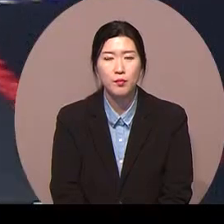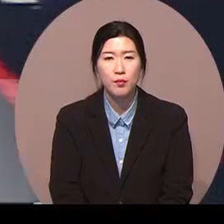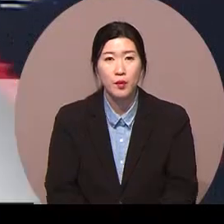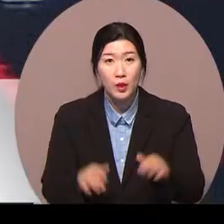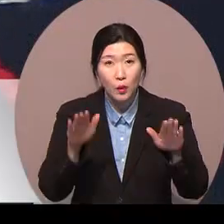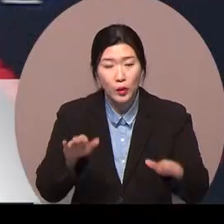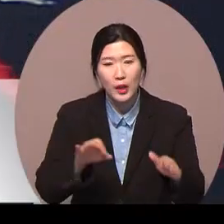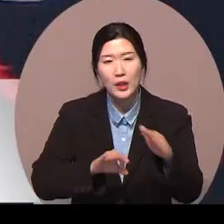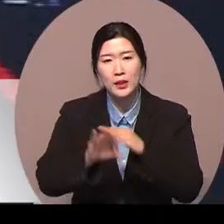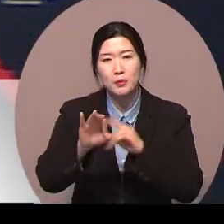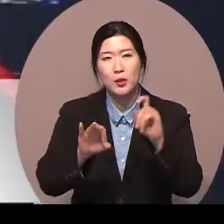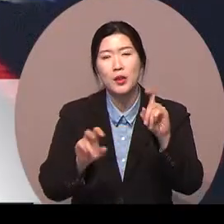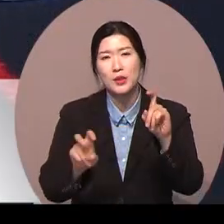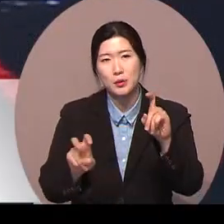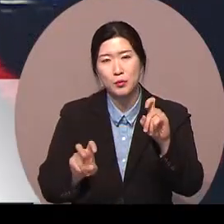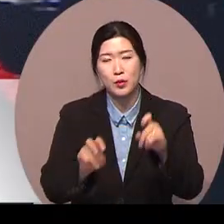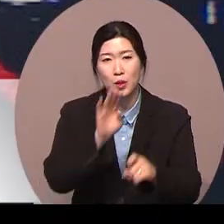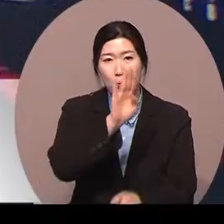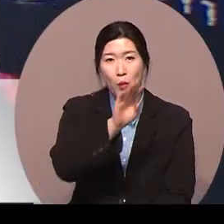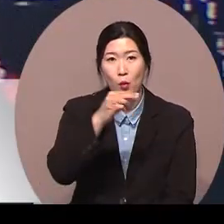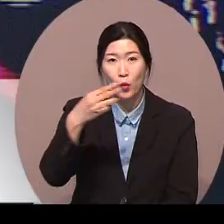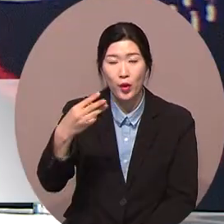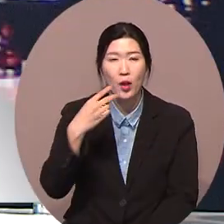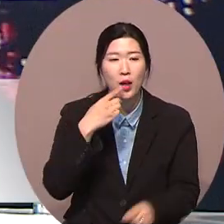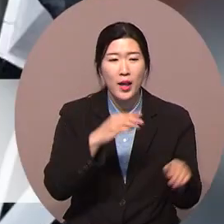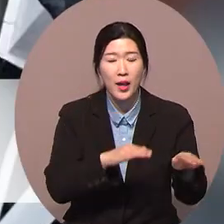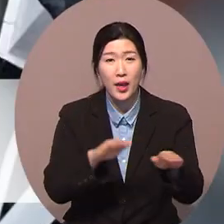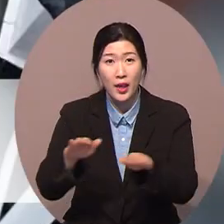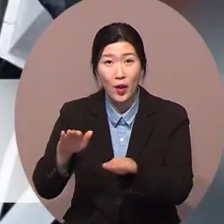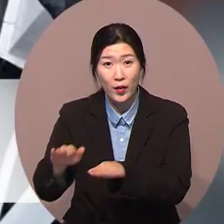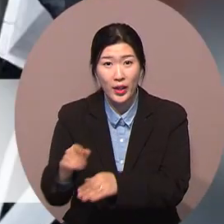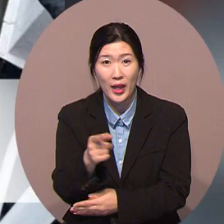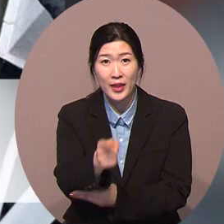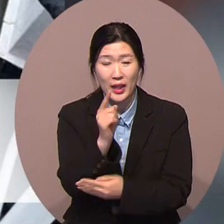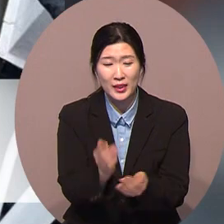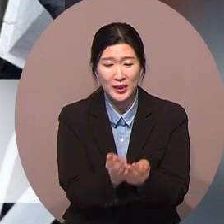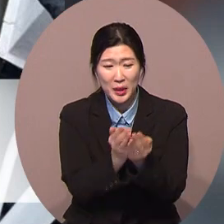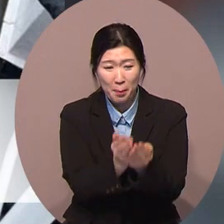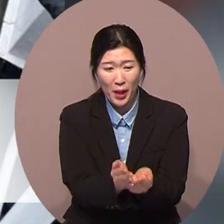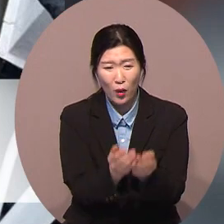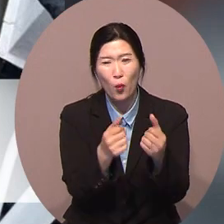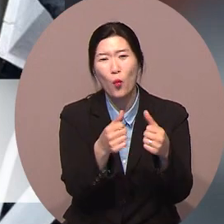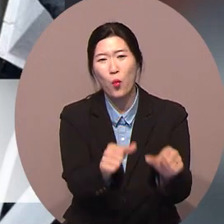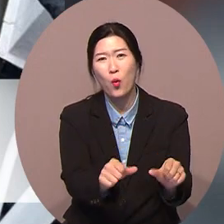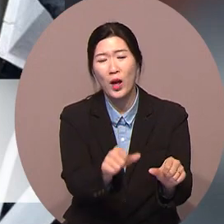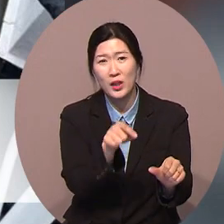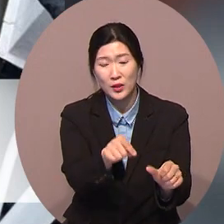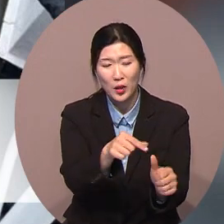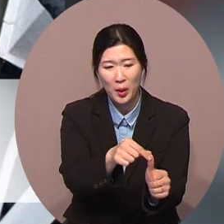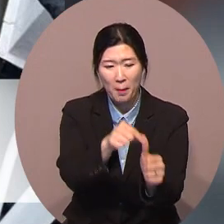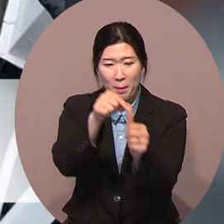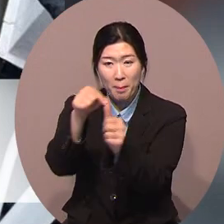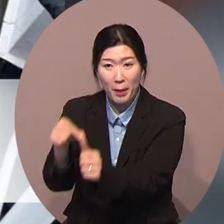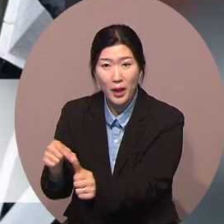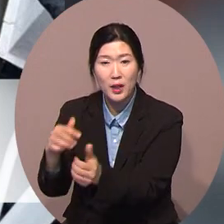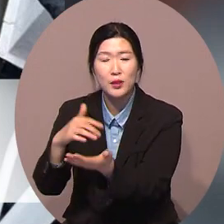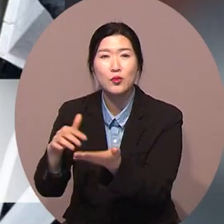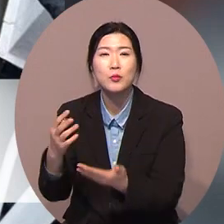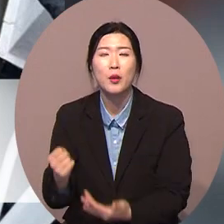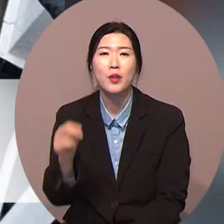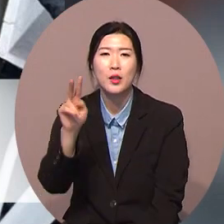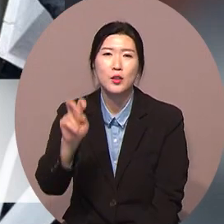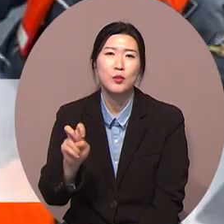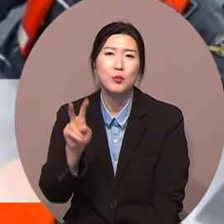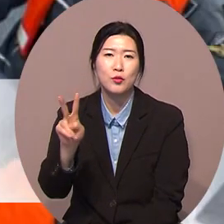오늘 오전 11시 20분 쯤 보령시 외연도 인근 해상에서 고장난 낚시 어선에 타고 있던 승선원 22명이